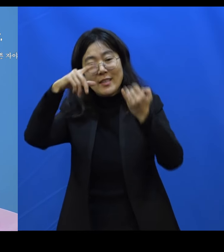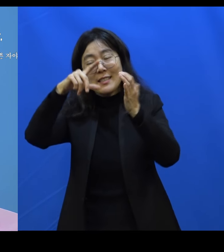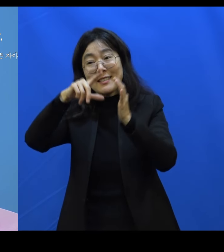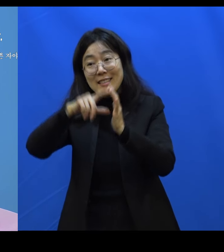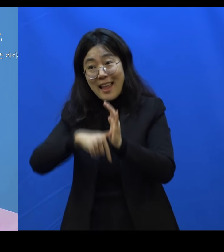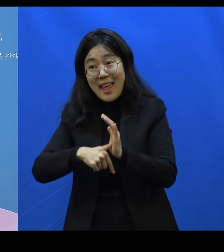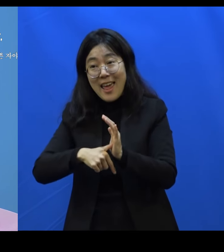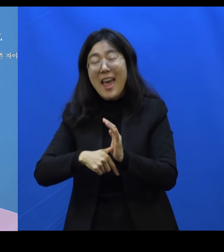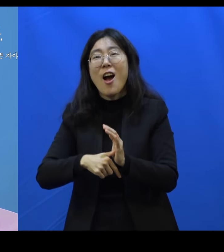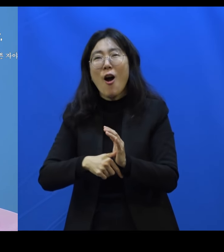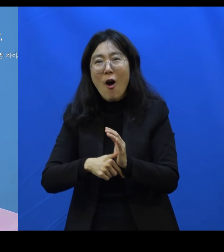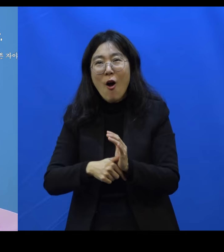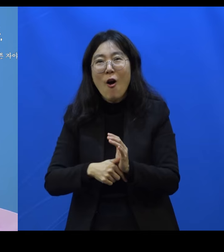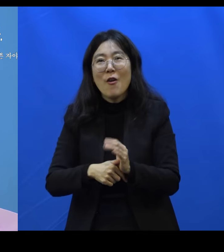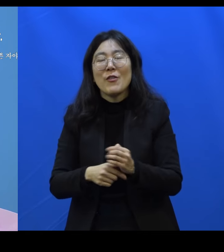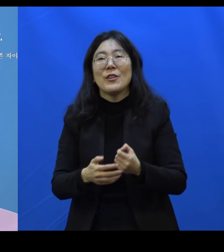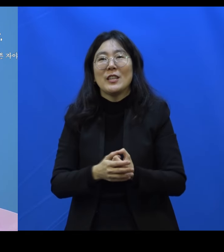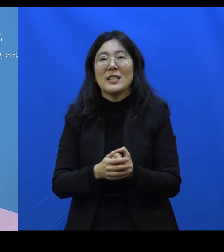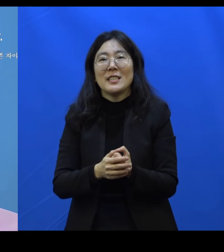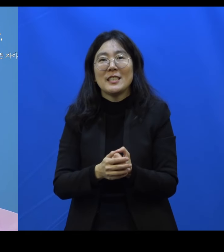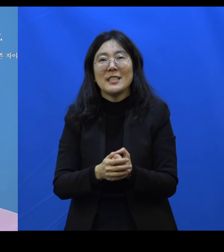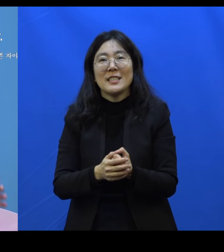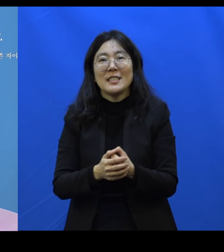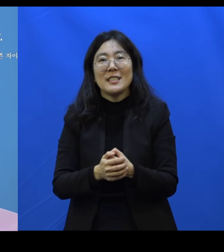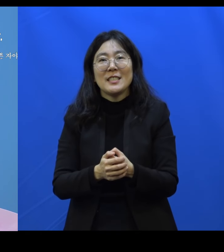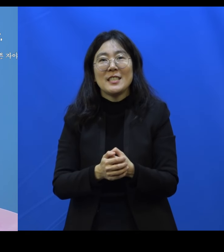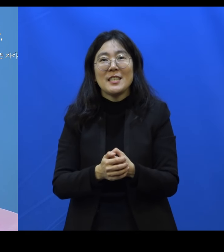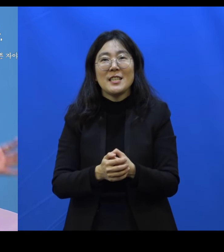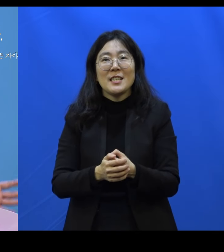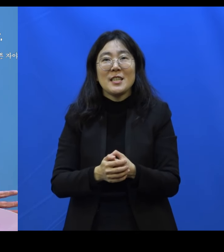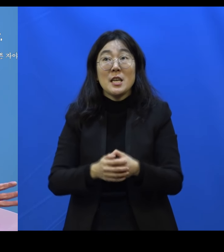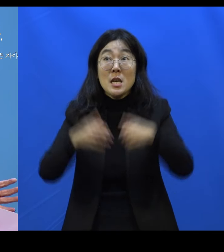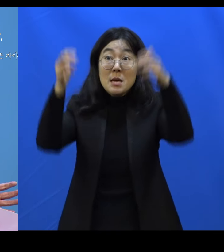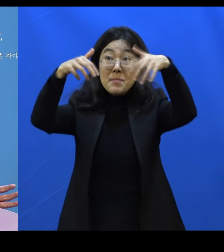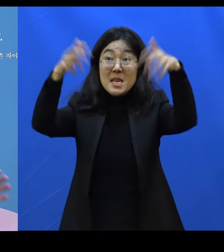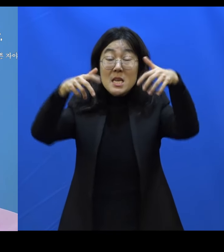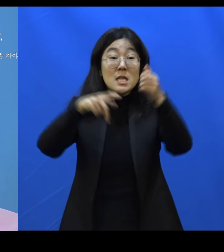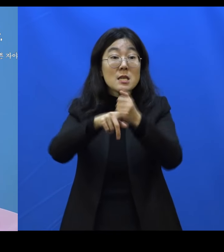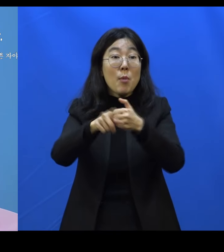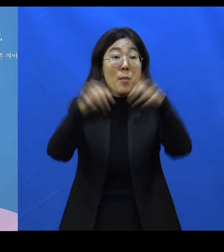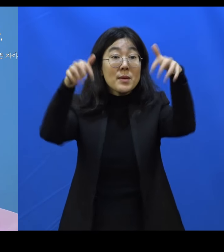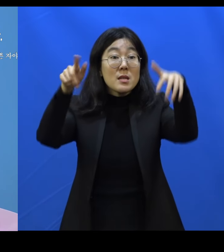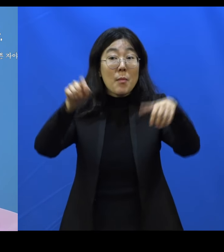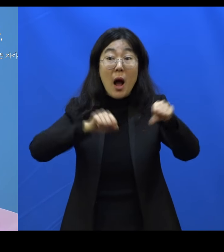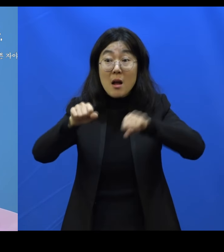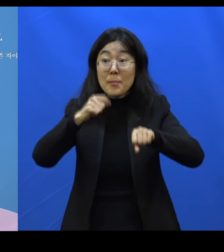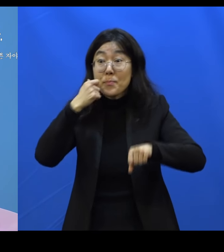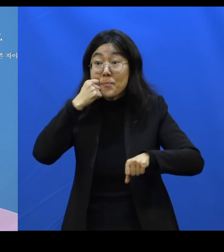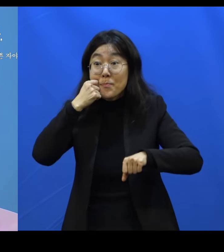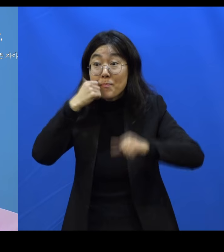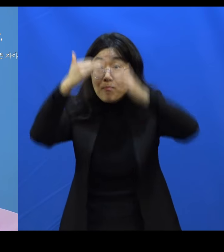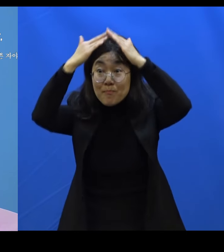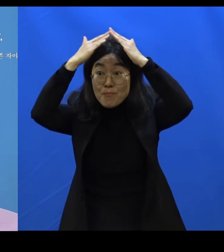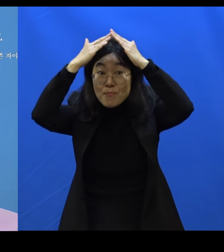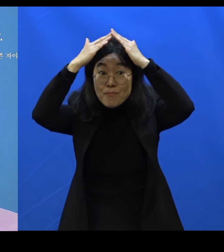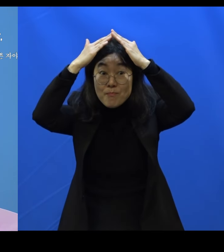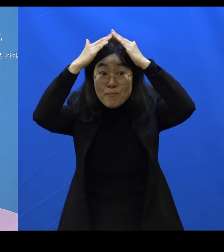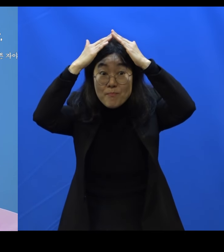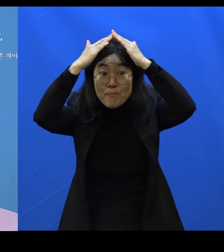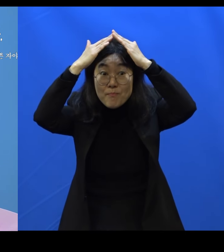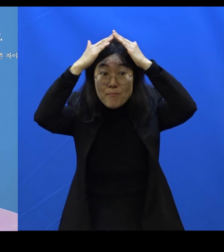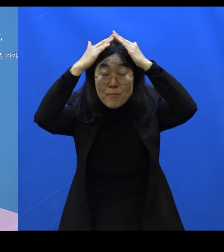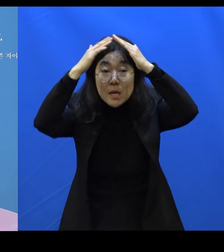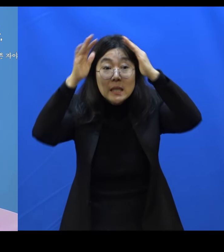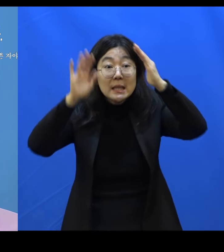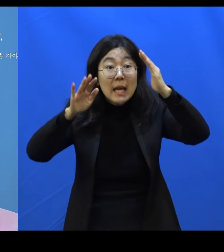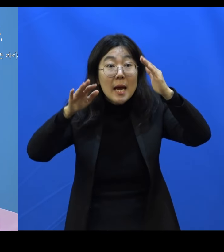비가 그쳤다는 말은 이제, 그죠? 비가 오면 활동을 할 수 없잖아요. 비가 그쳤으니까 이제 밖으로